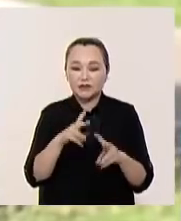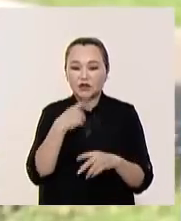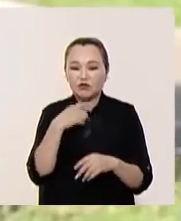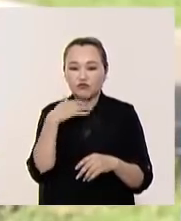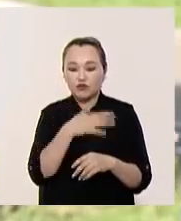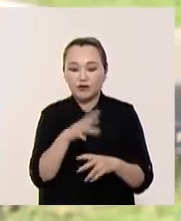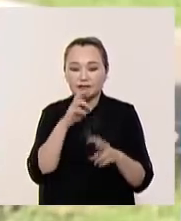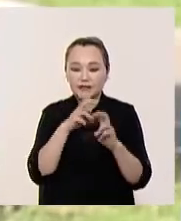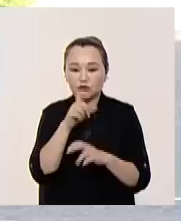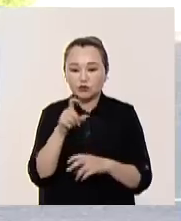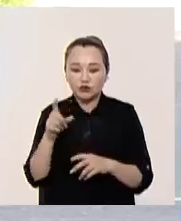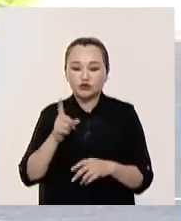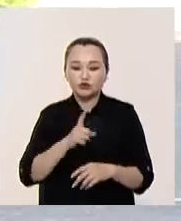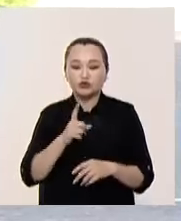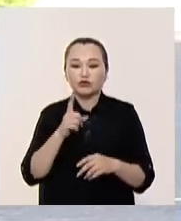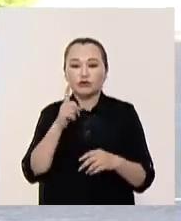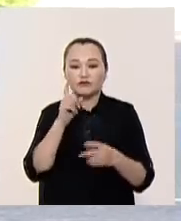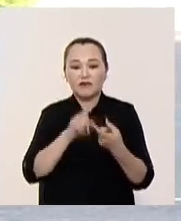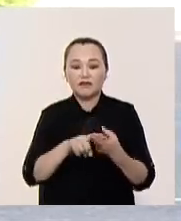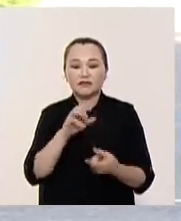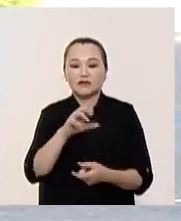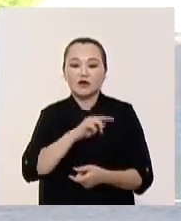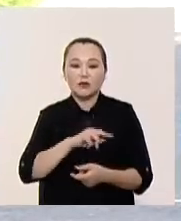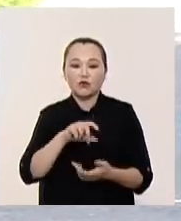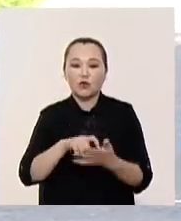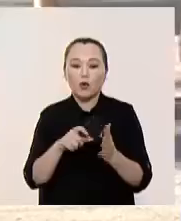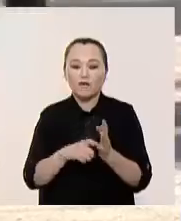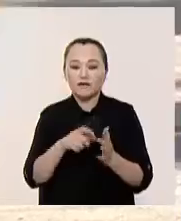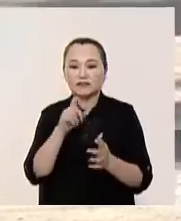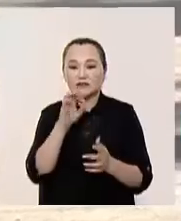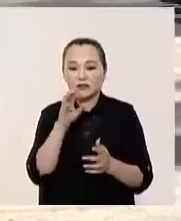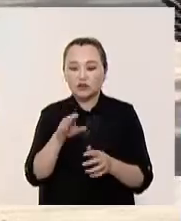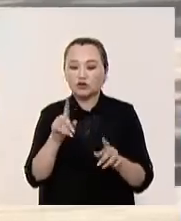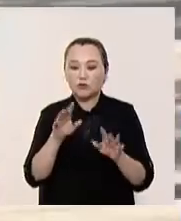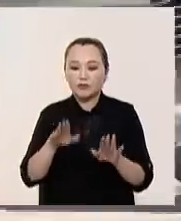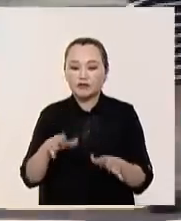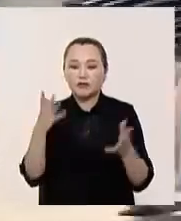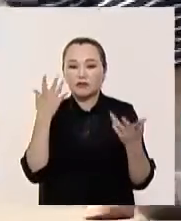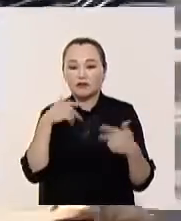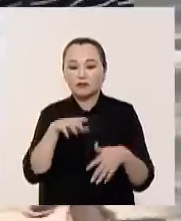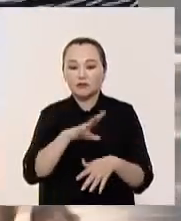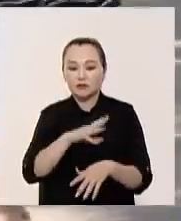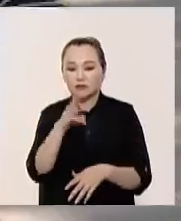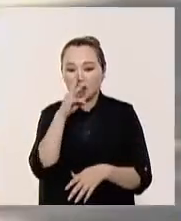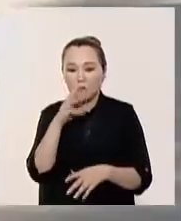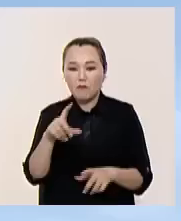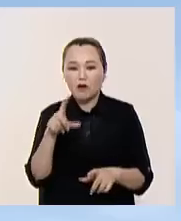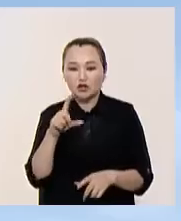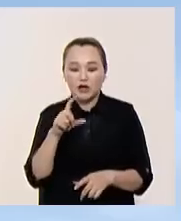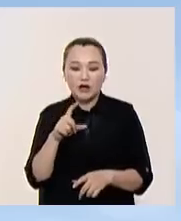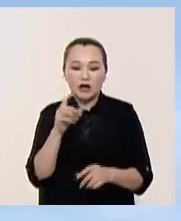многие соискатели ждут вакансий, связанных с работой в офисе. И чтобы место было престижное, а зарплата